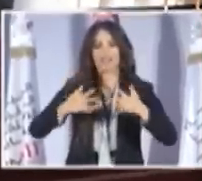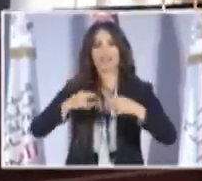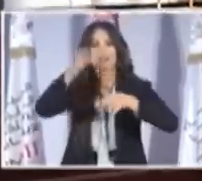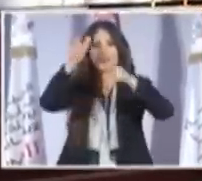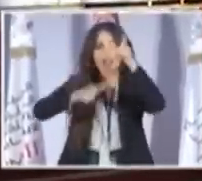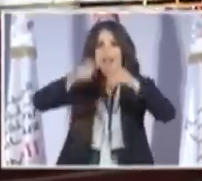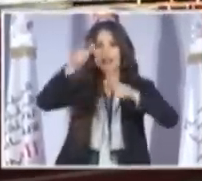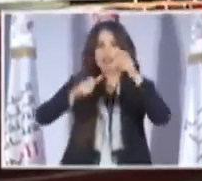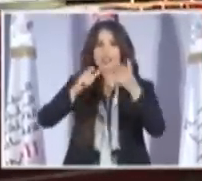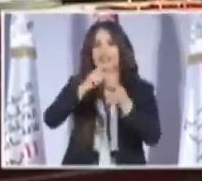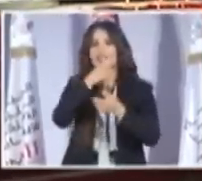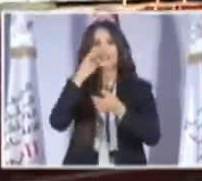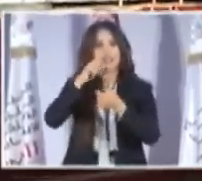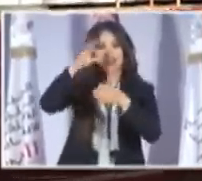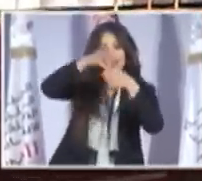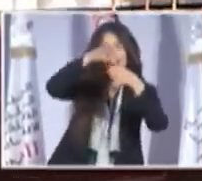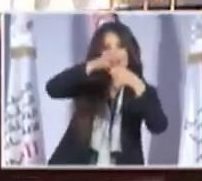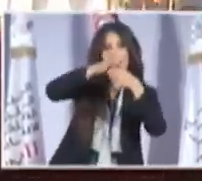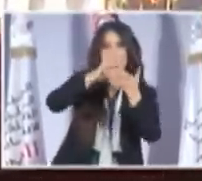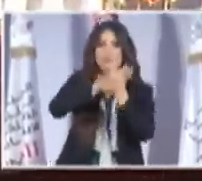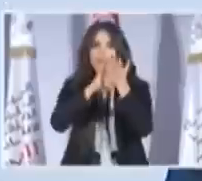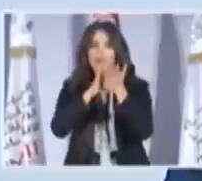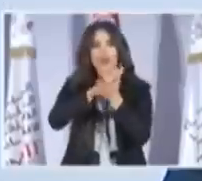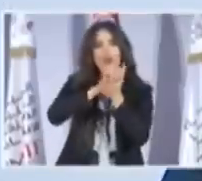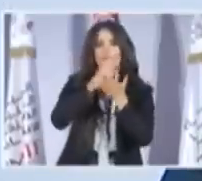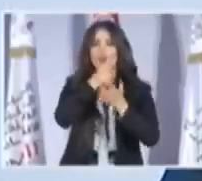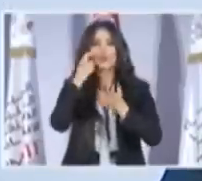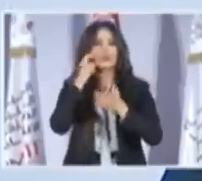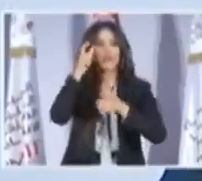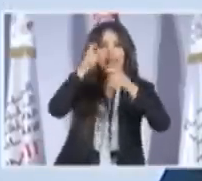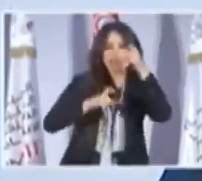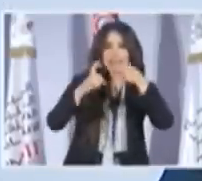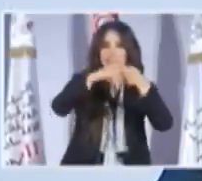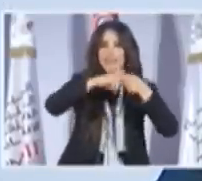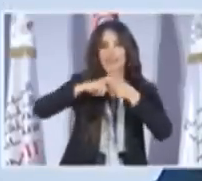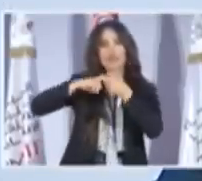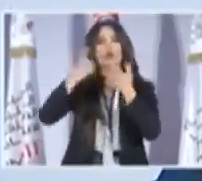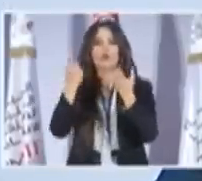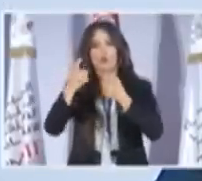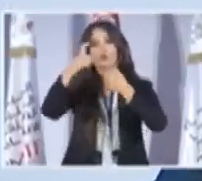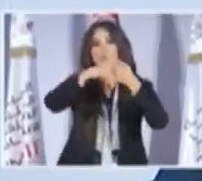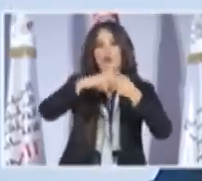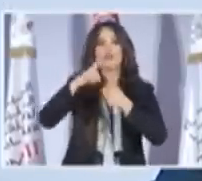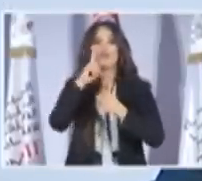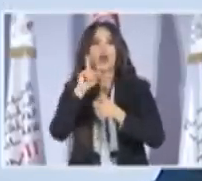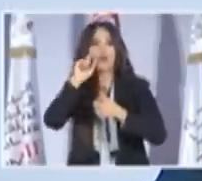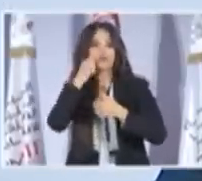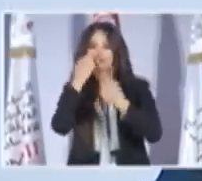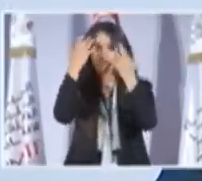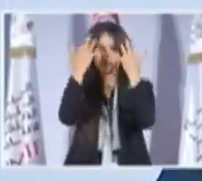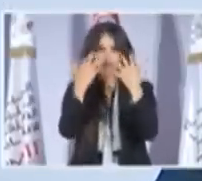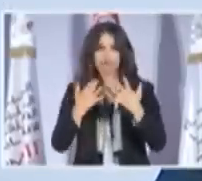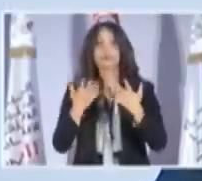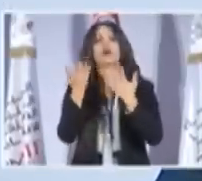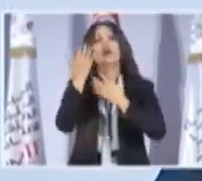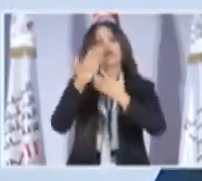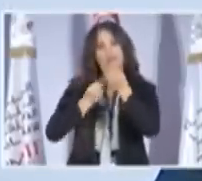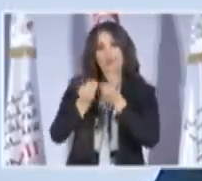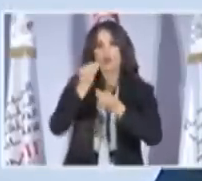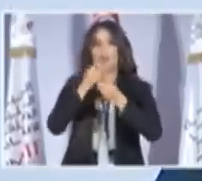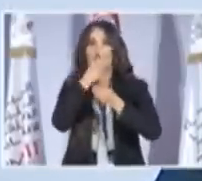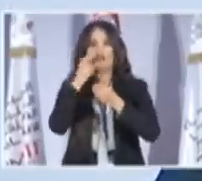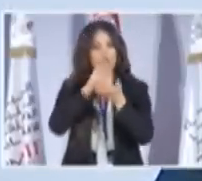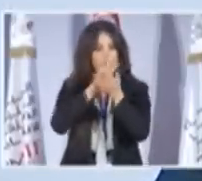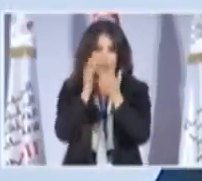احصائيات نقدمها لكم بالدخول وايضا بنسبه مشاركه المراه والرجل ويبدو انه